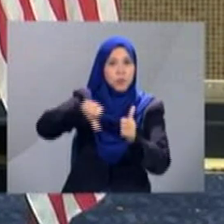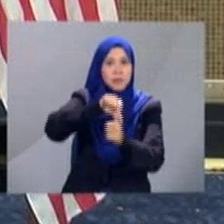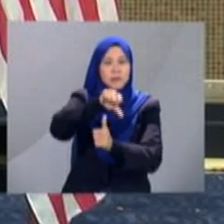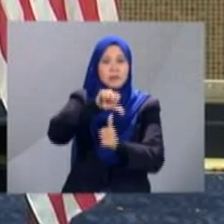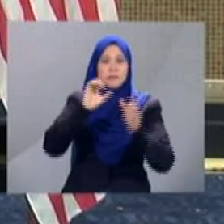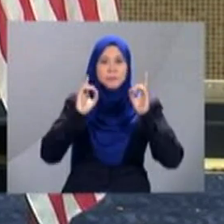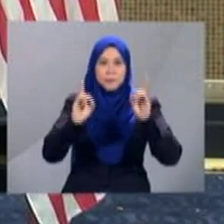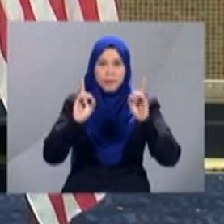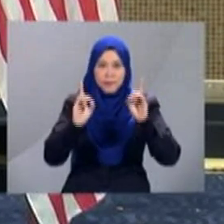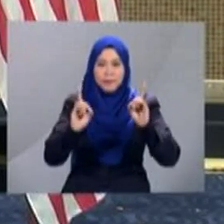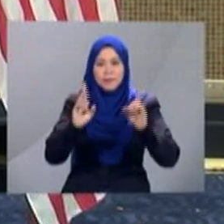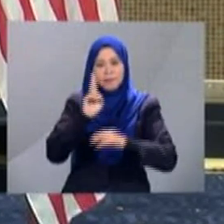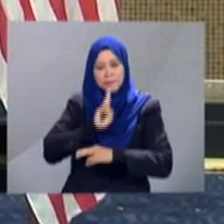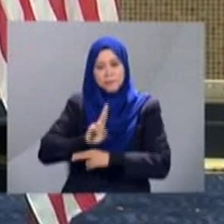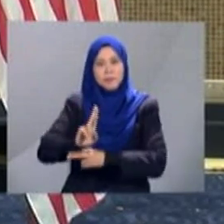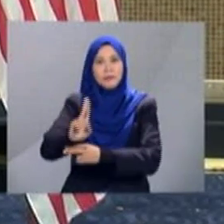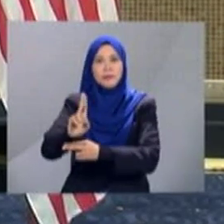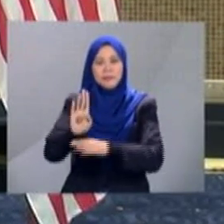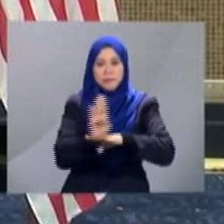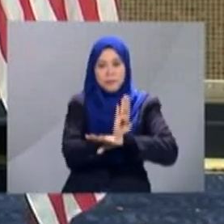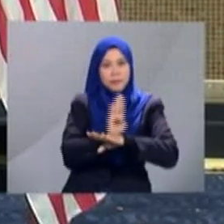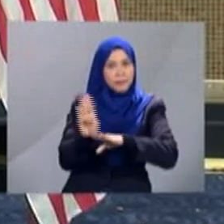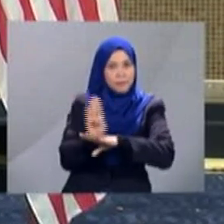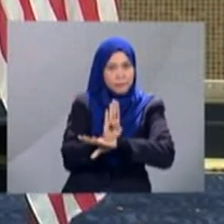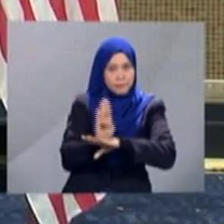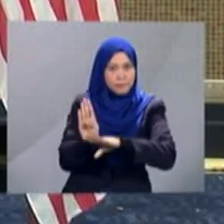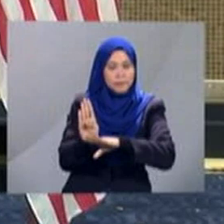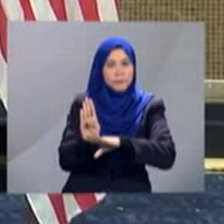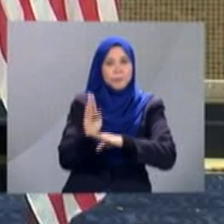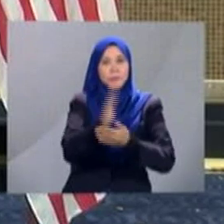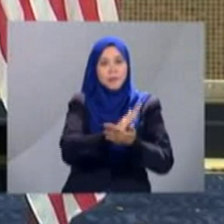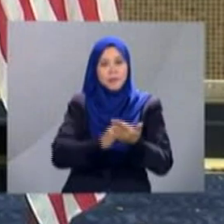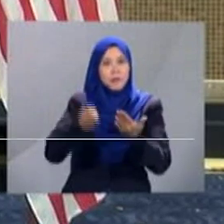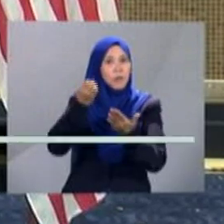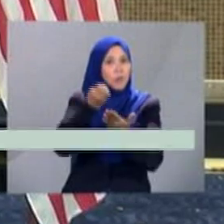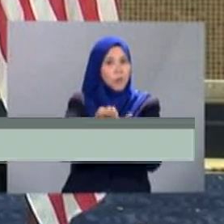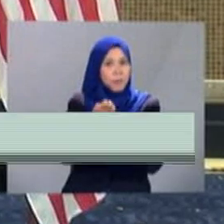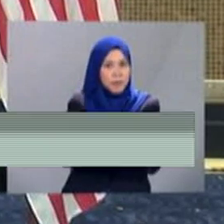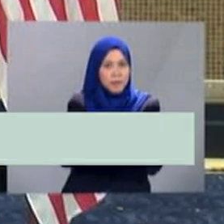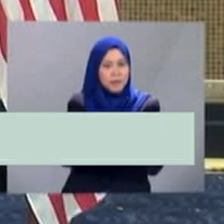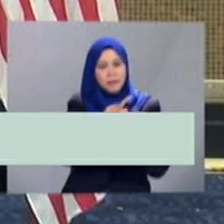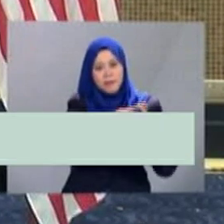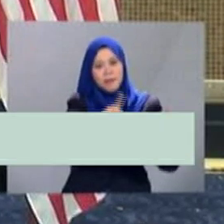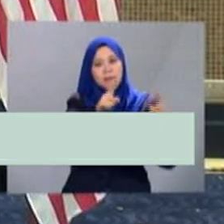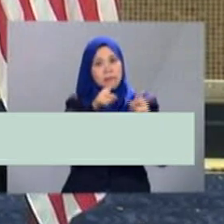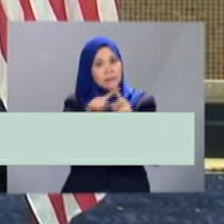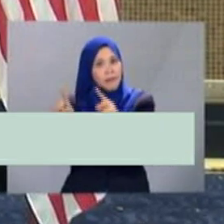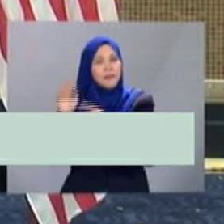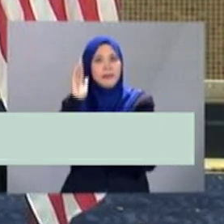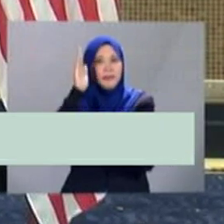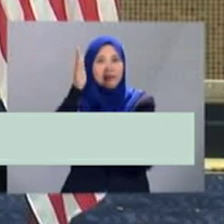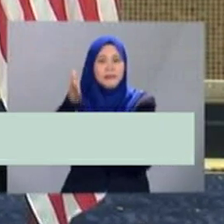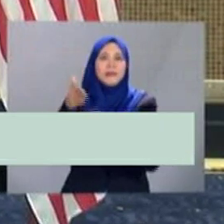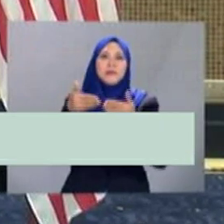pendidikan, keagamaan, perniagaan, sektor ekonomi dan sebagainya akan